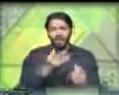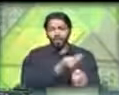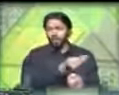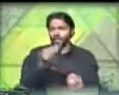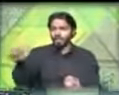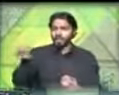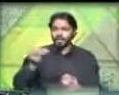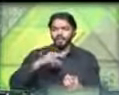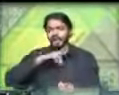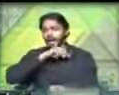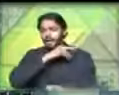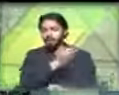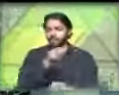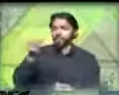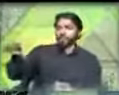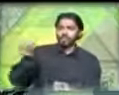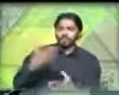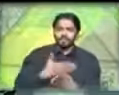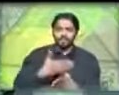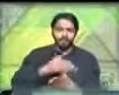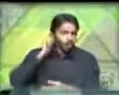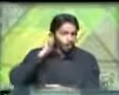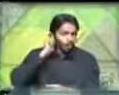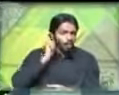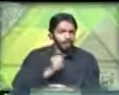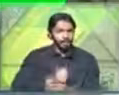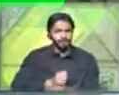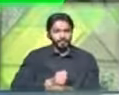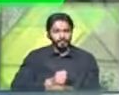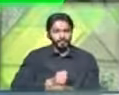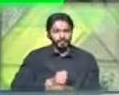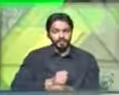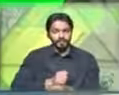فقال: وغير هذا يا نبي الله؟